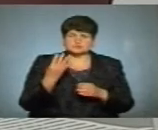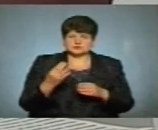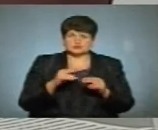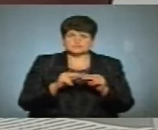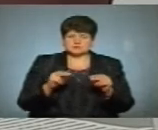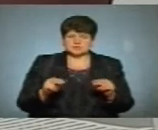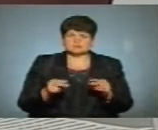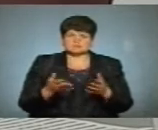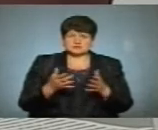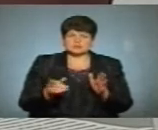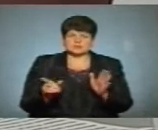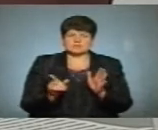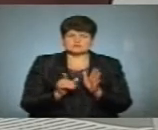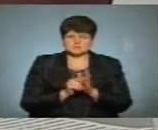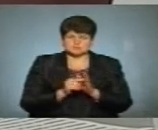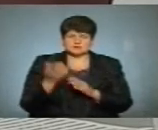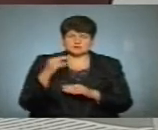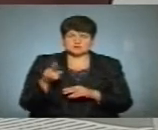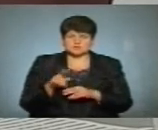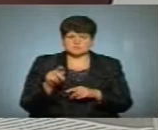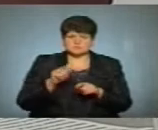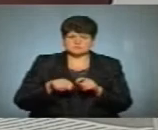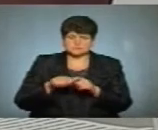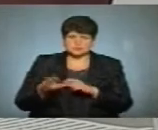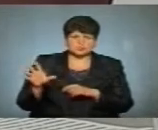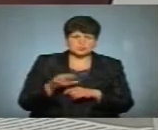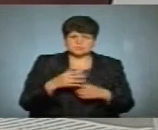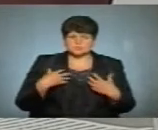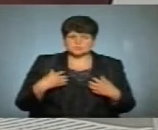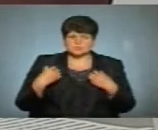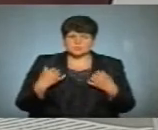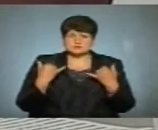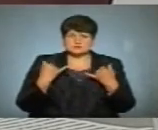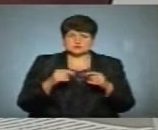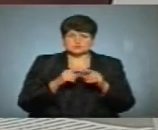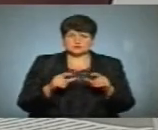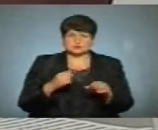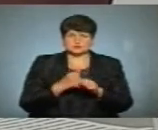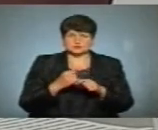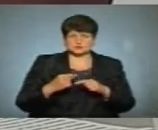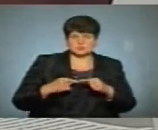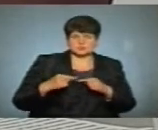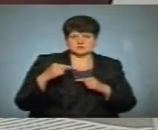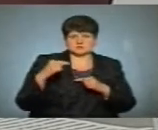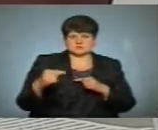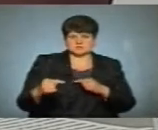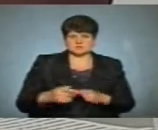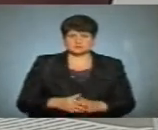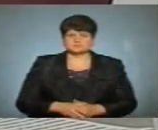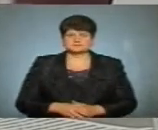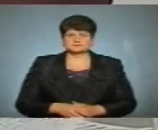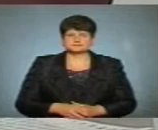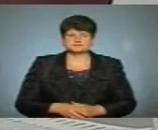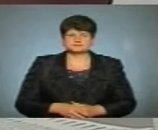визнали контактними. Минулої п'ятниці їх протестували. Усі здорові. Зараз школа працює дистанційно. Каже Руслана Петрокушина.